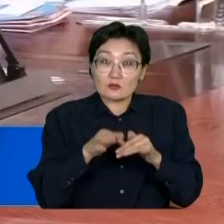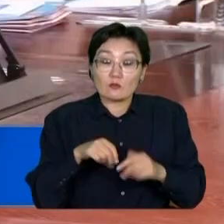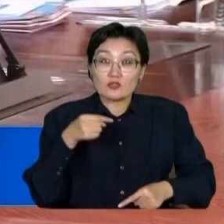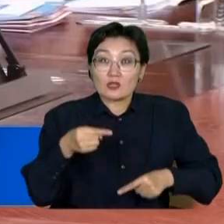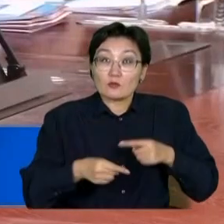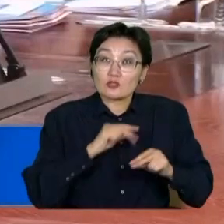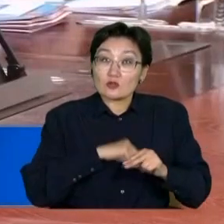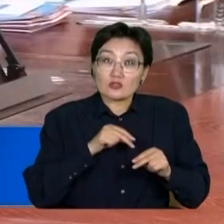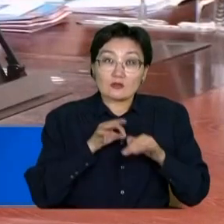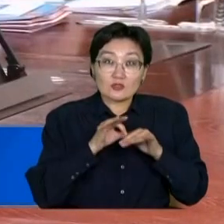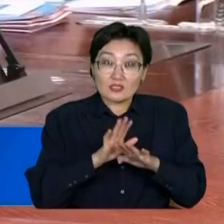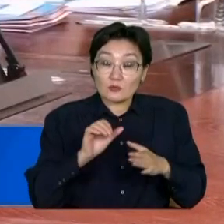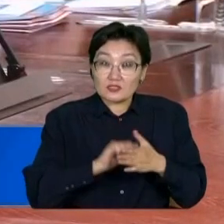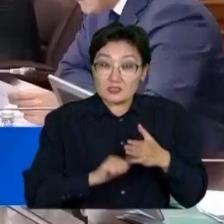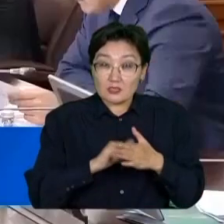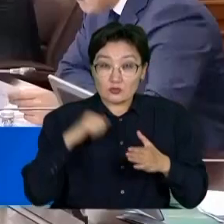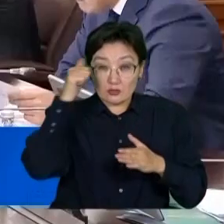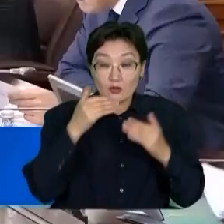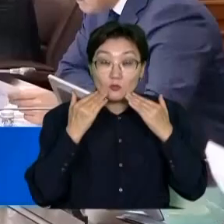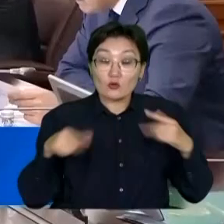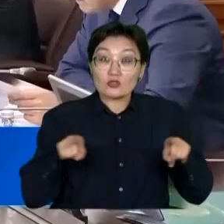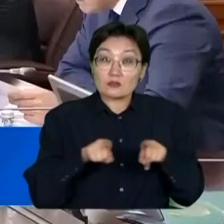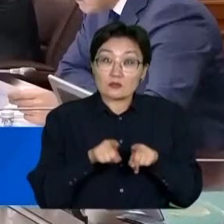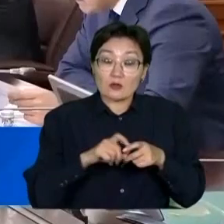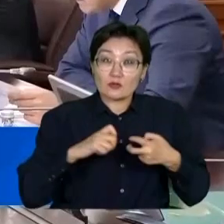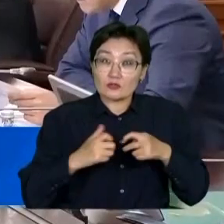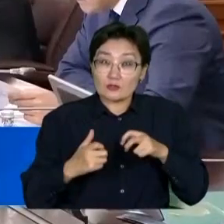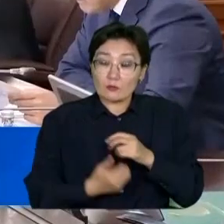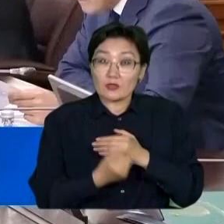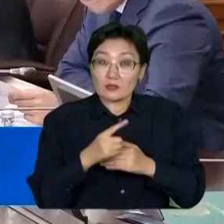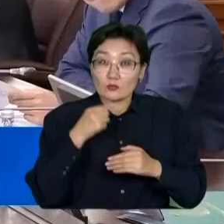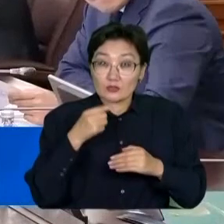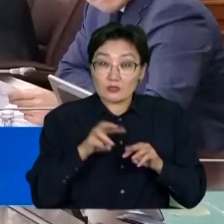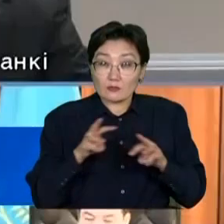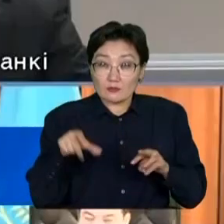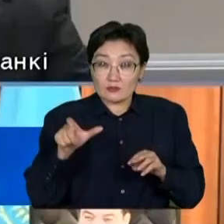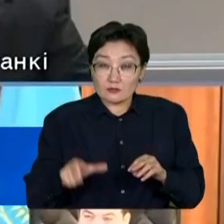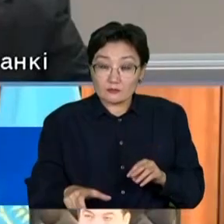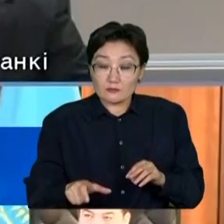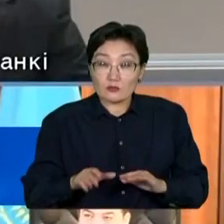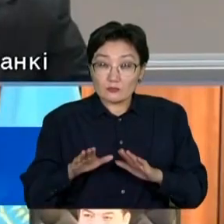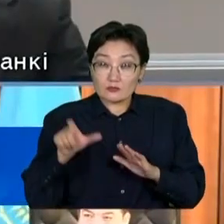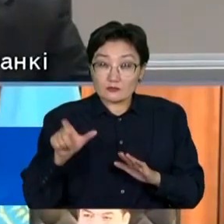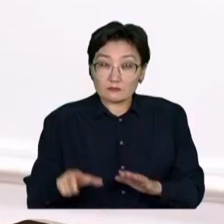жүйелі жұмыстың болмауы салдарынан жыл соңында осындай олқылықтар болып отыр, деді министрдің орынбасары.